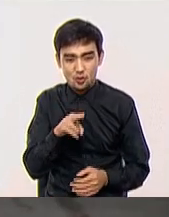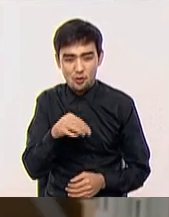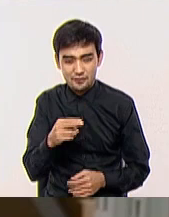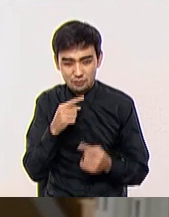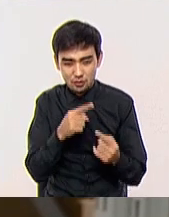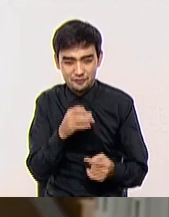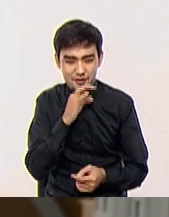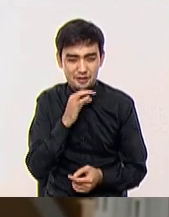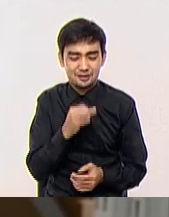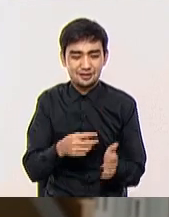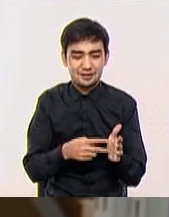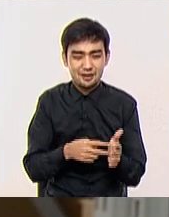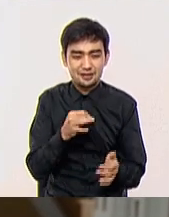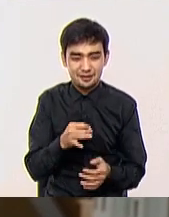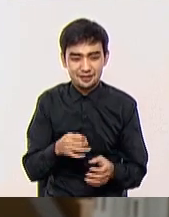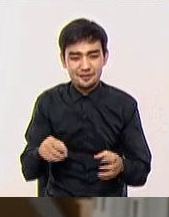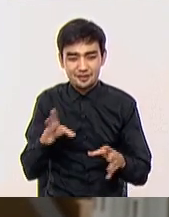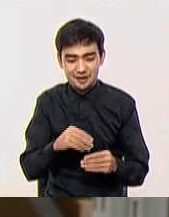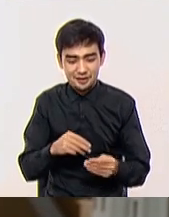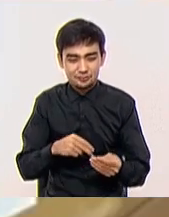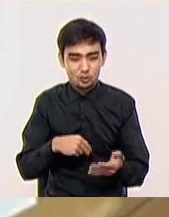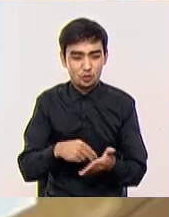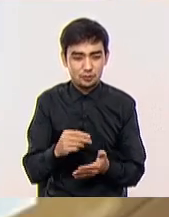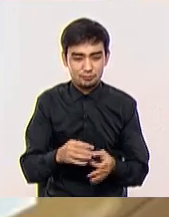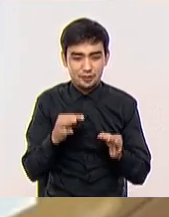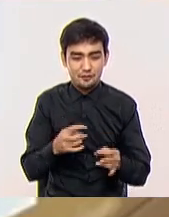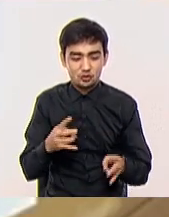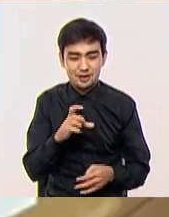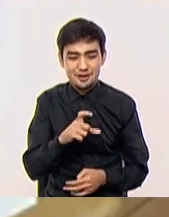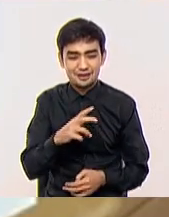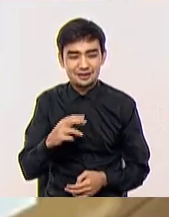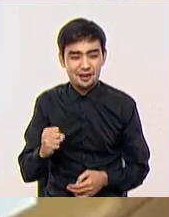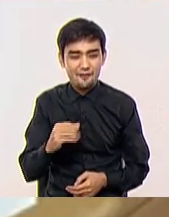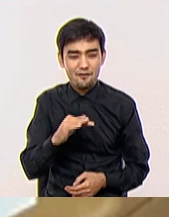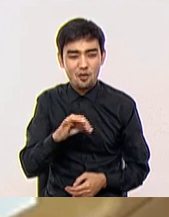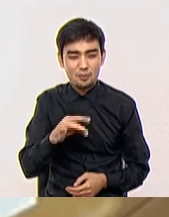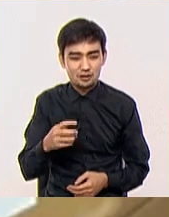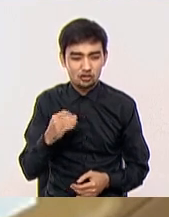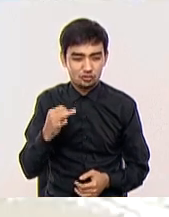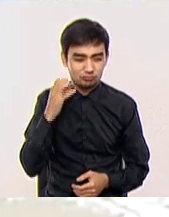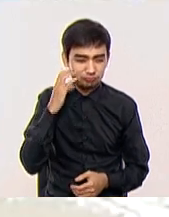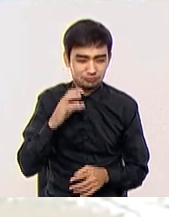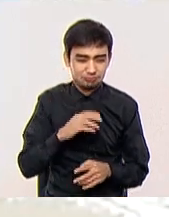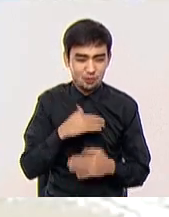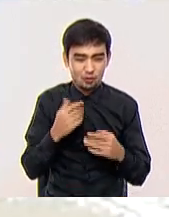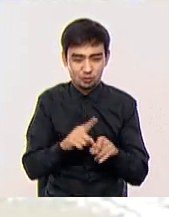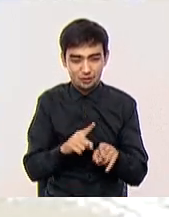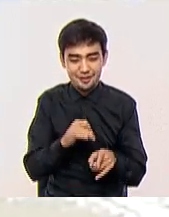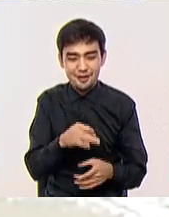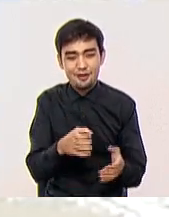қарсы дәрілердің бағасы қол жетімді болсын деген тапсырмасын ЕСқа фармация әзір құлаққа ілмей отыр. Ал компания